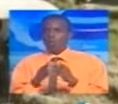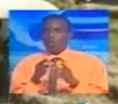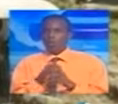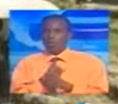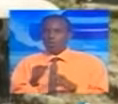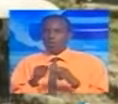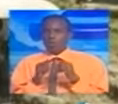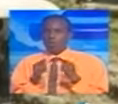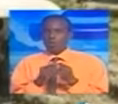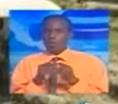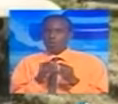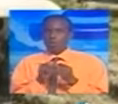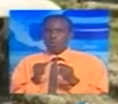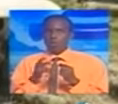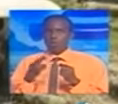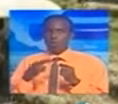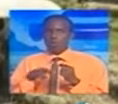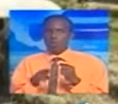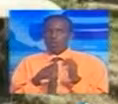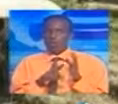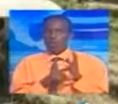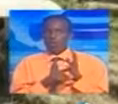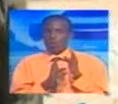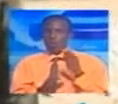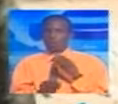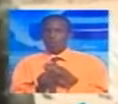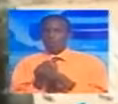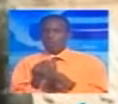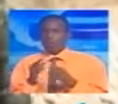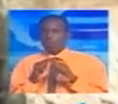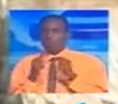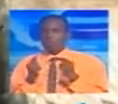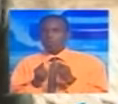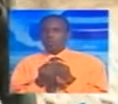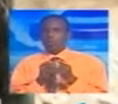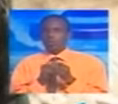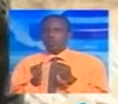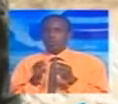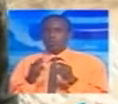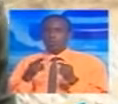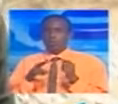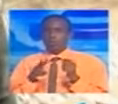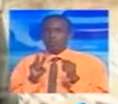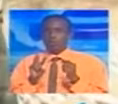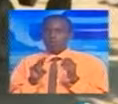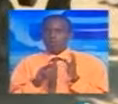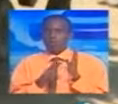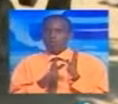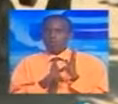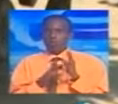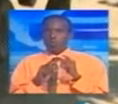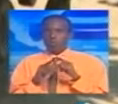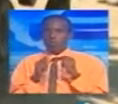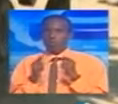sont brusquement dégradées et il était 6h du matin quand le Mendumba a coulé avec 37 personnes à son bord. Selon